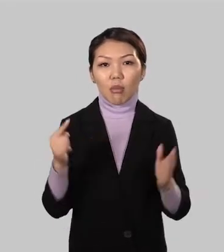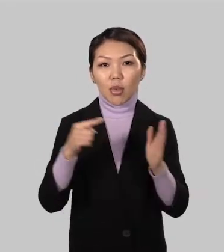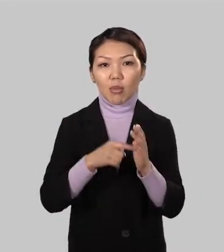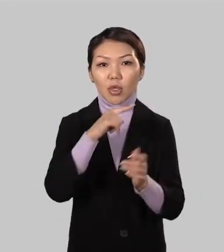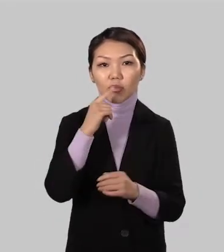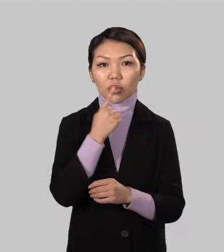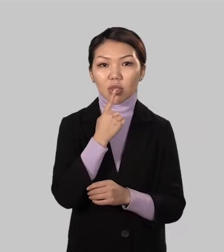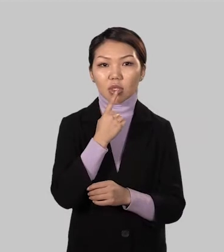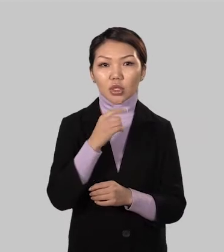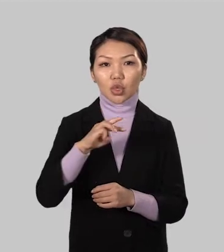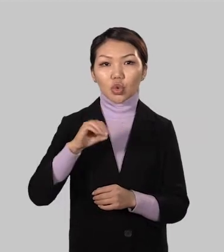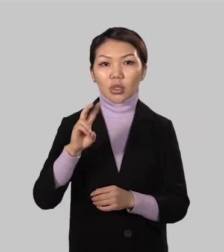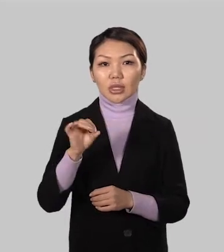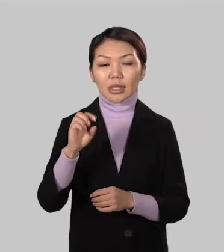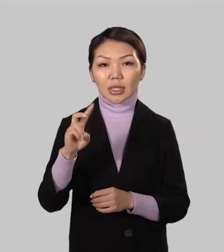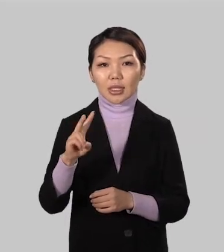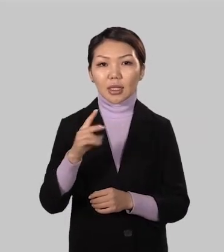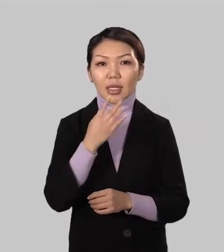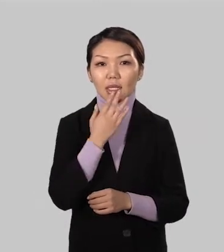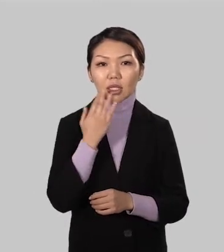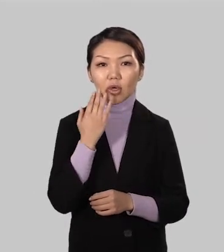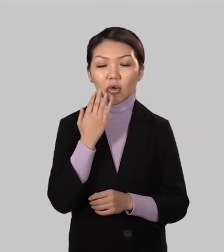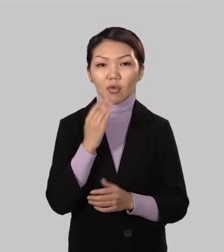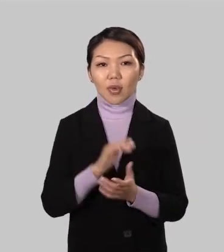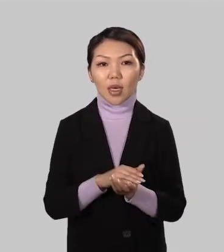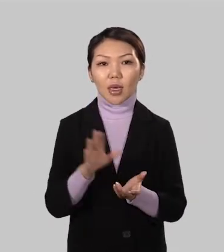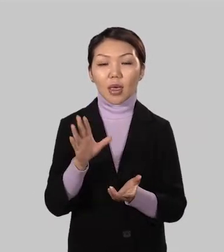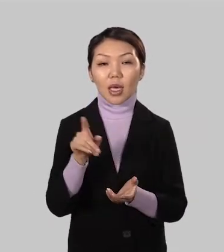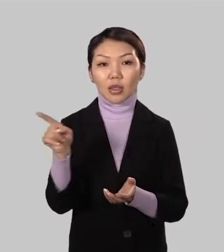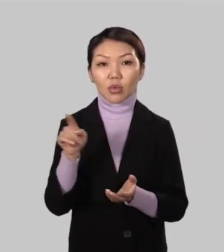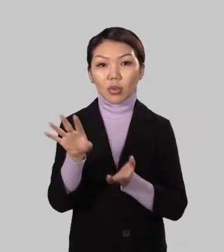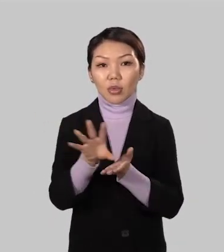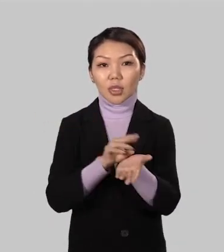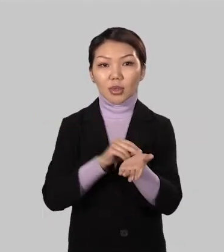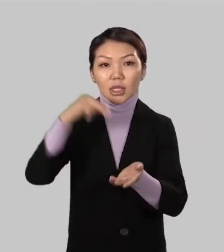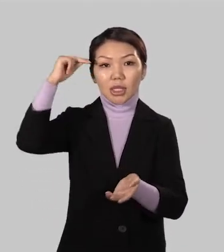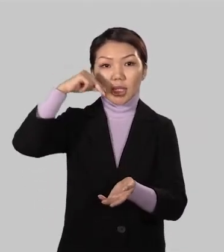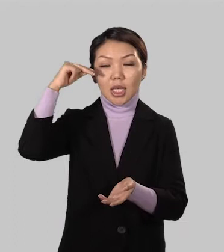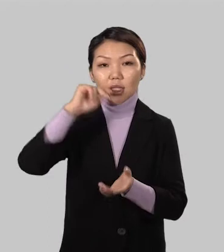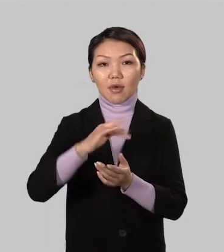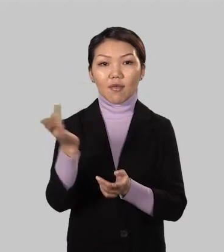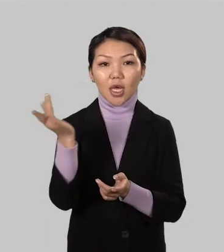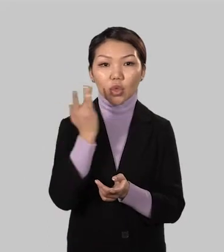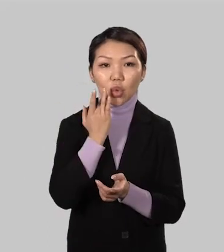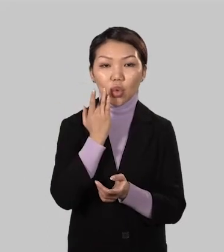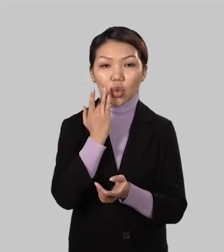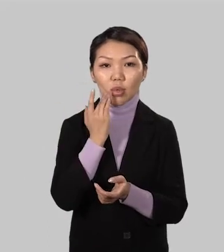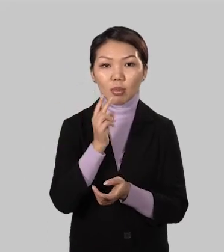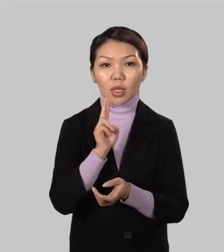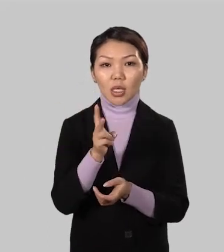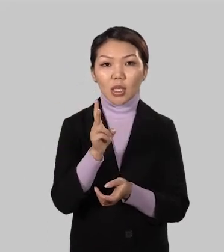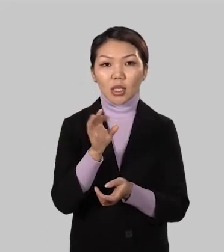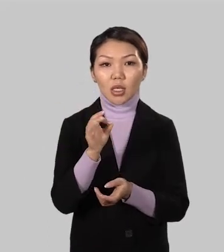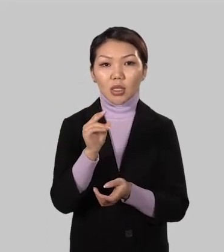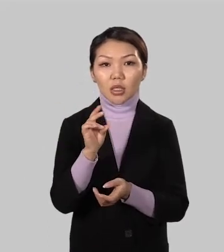языков в тюркские языки была заимствована из китайского в котором ганча